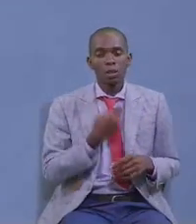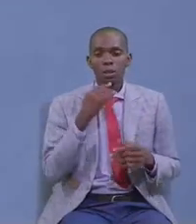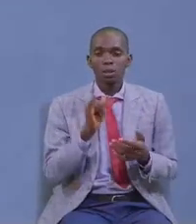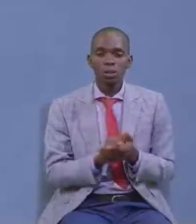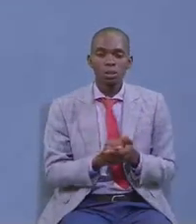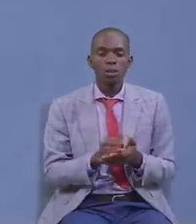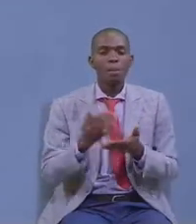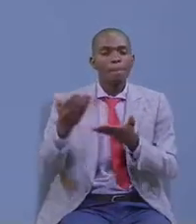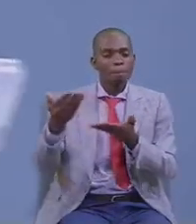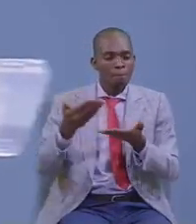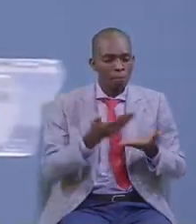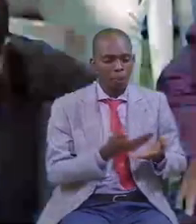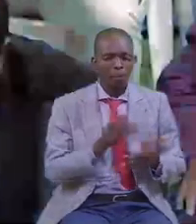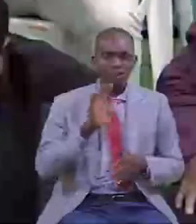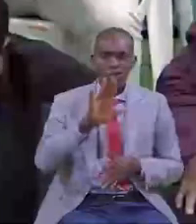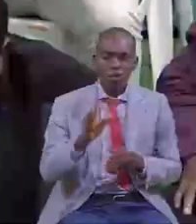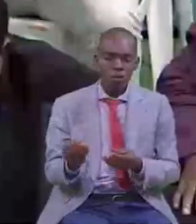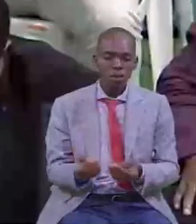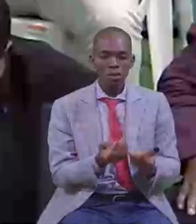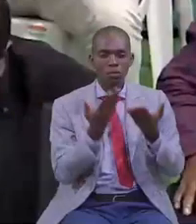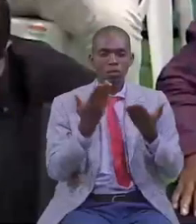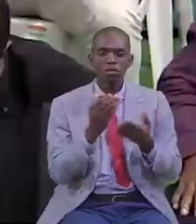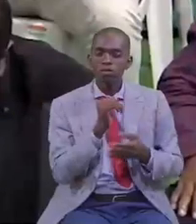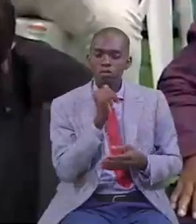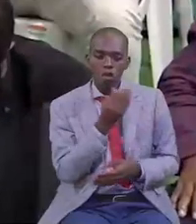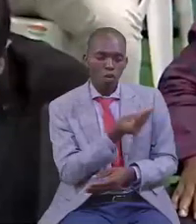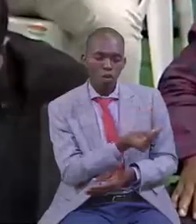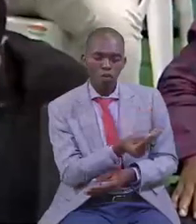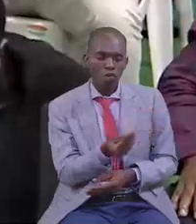Il dit, amenez vos sacrifices, pas un peu.